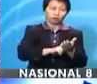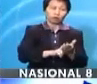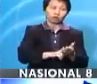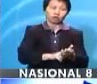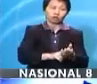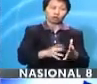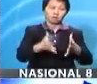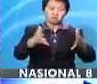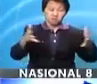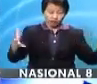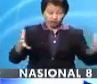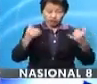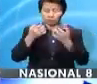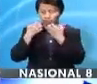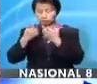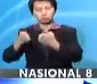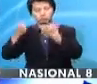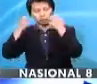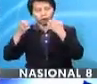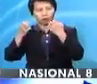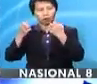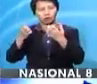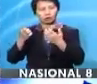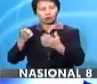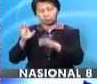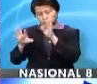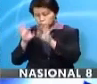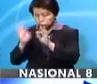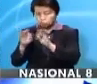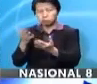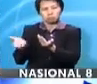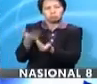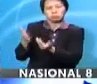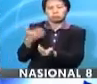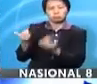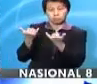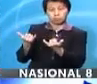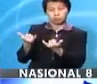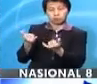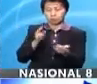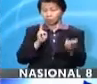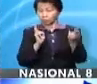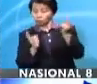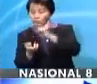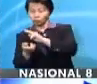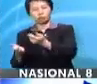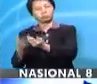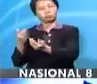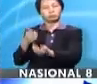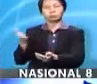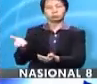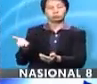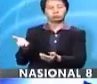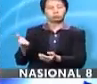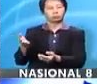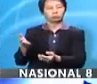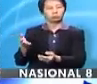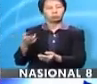kan, sekarang semua canggih pakai select dekat apa nama ni, apa panggil tu,